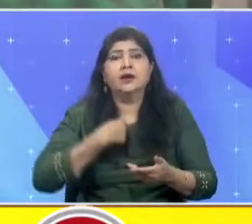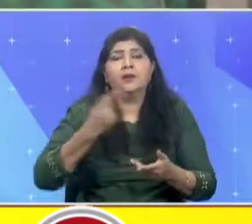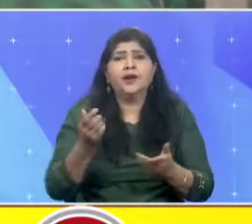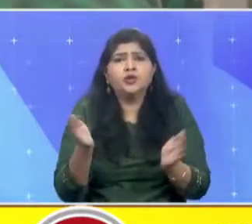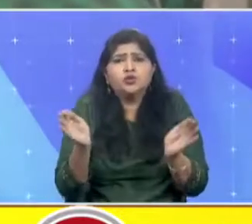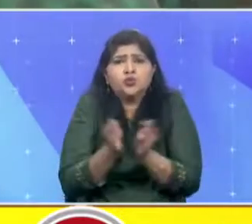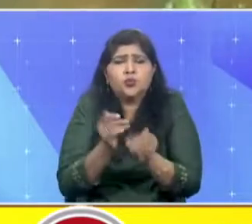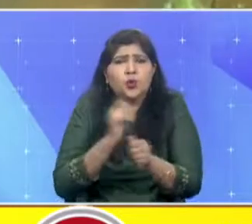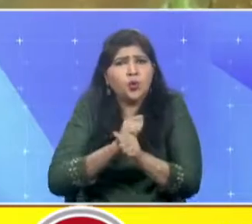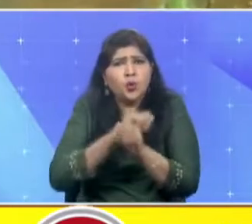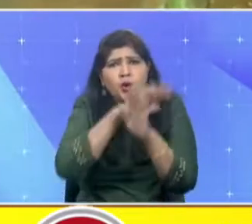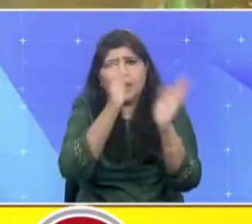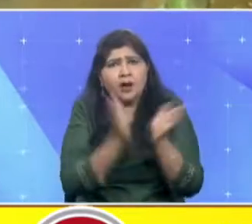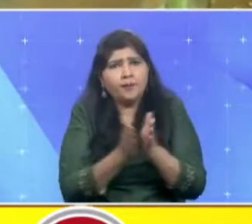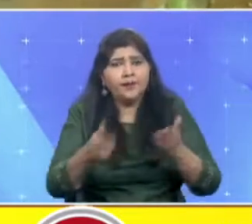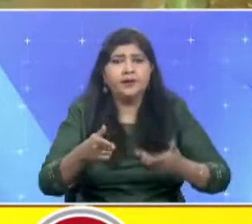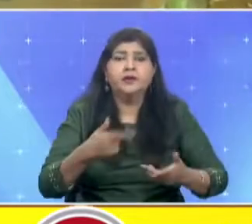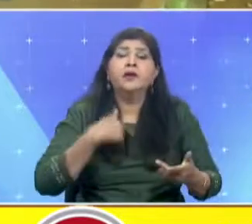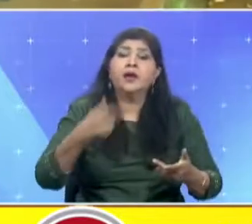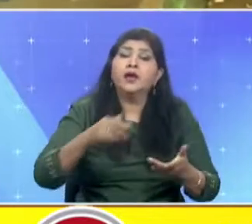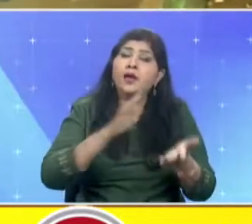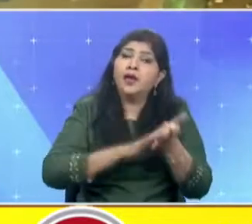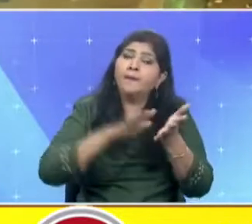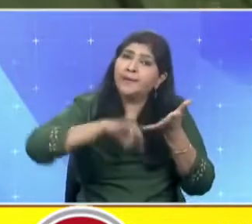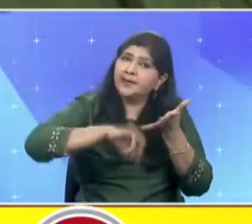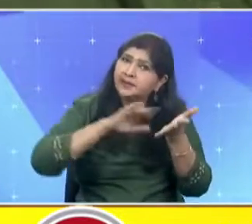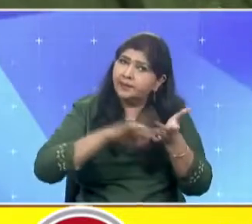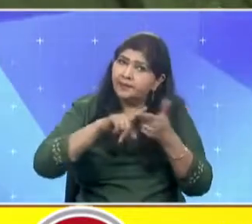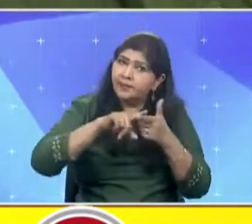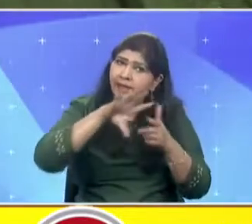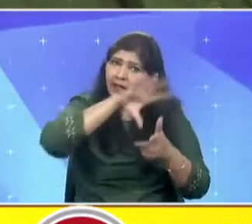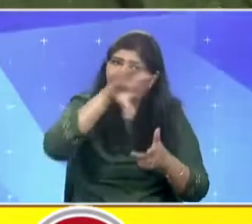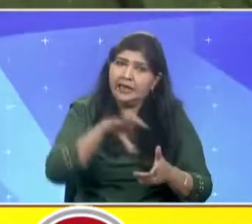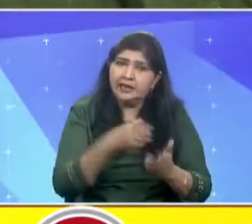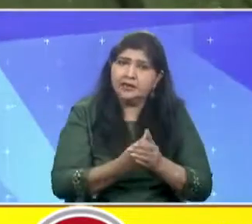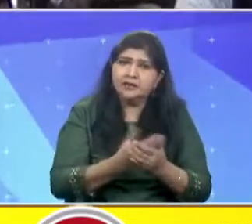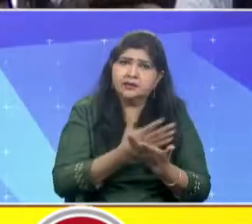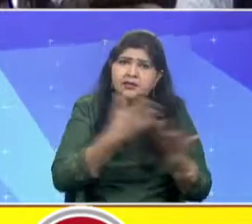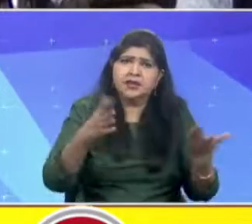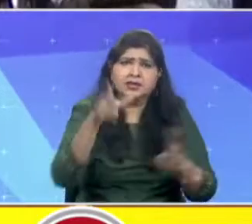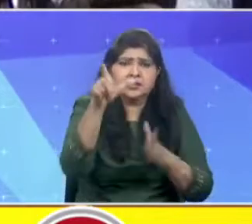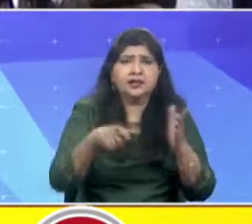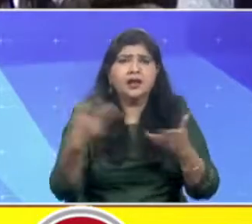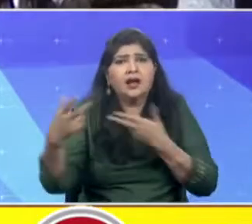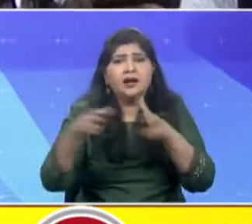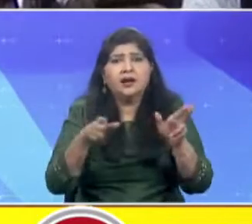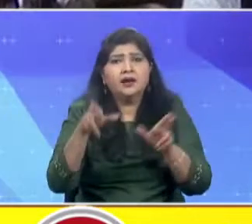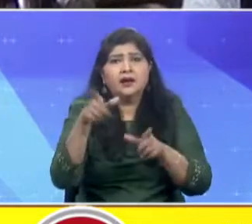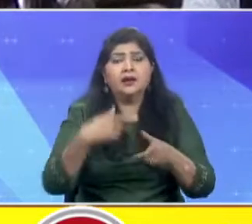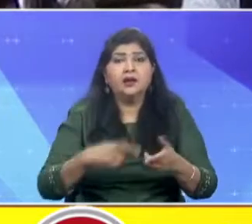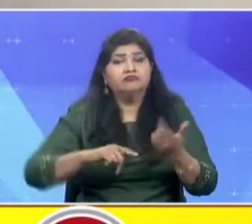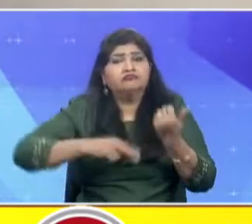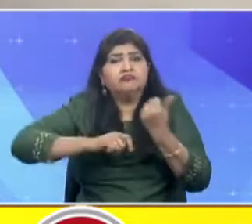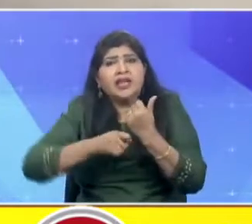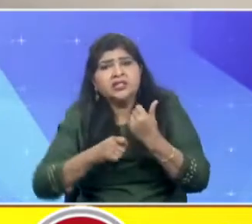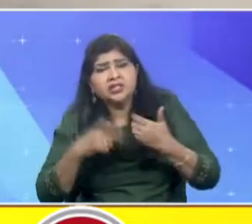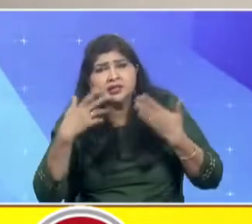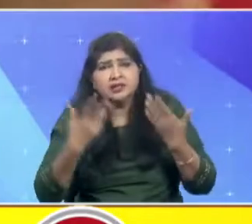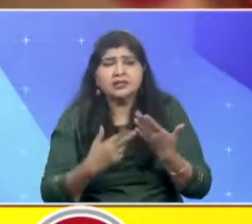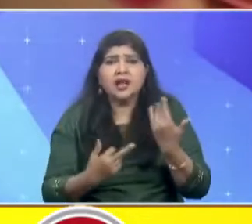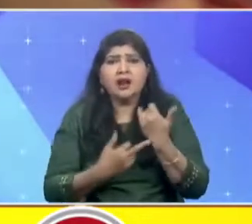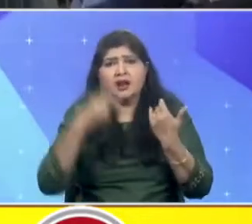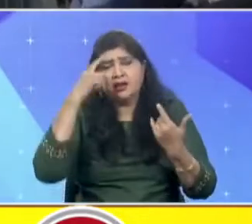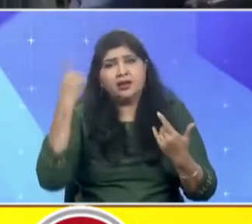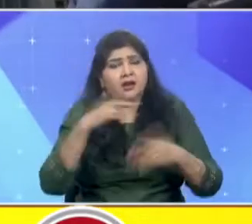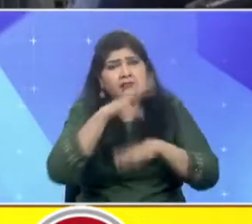लघु उद्यमी, हमारा एमएसएमई सेक्टर, ढेर सारे अलग अलग प्रोफेशन के लोग,